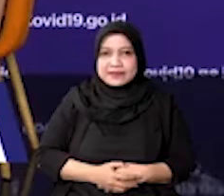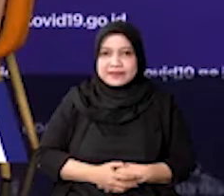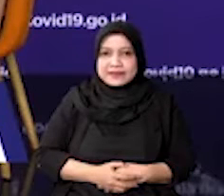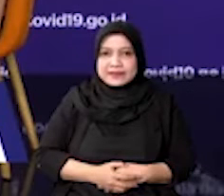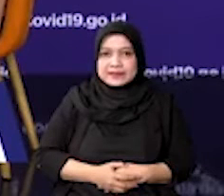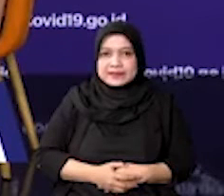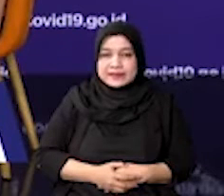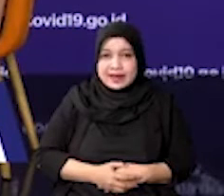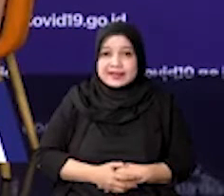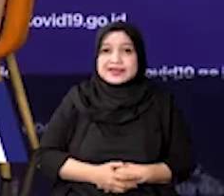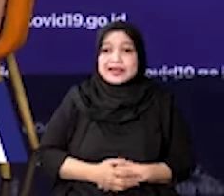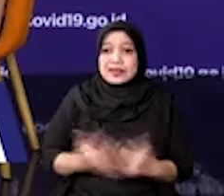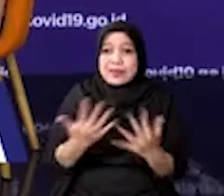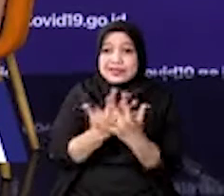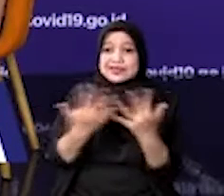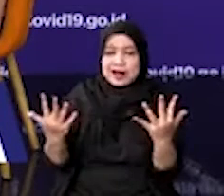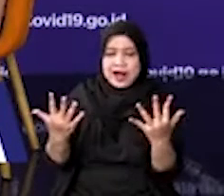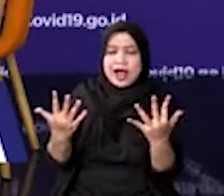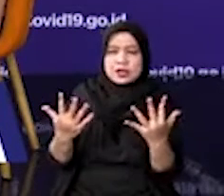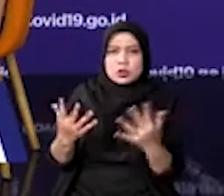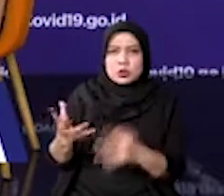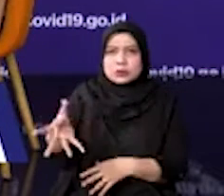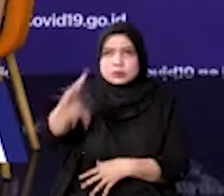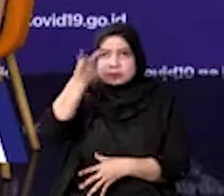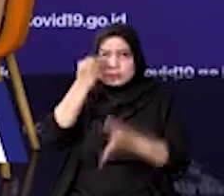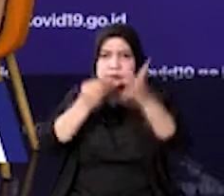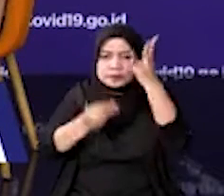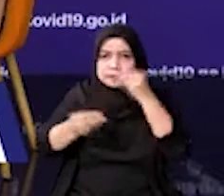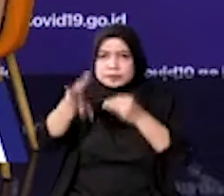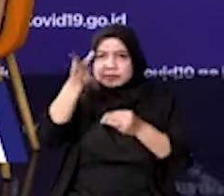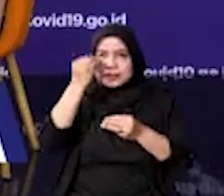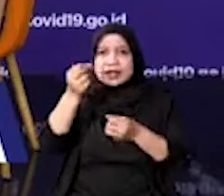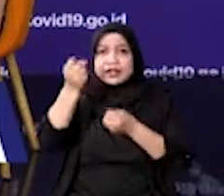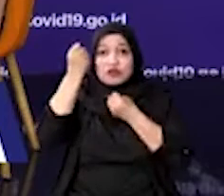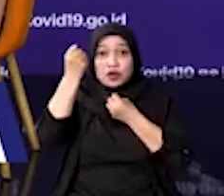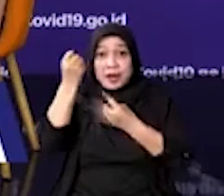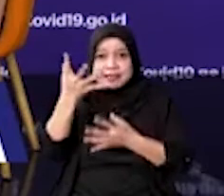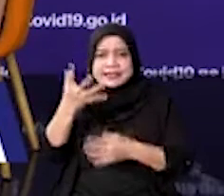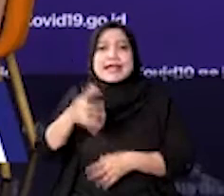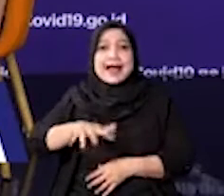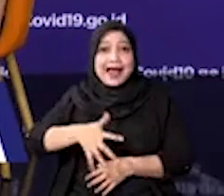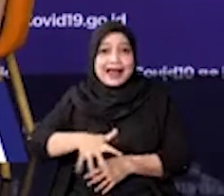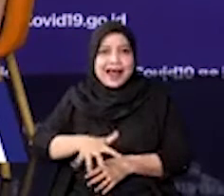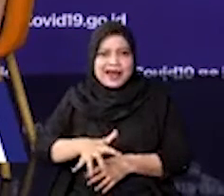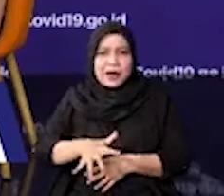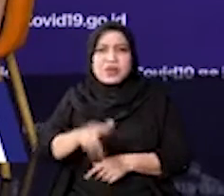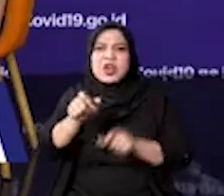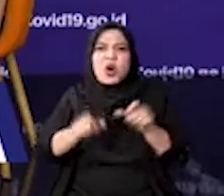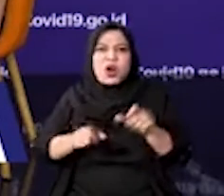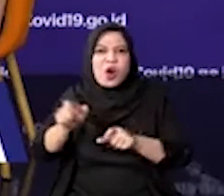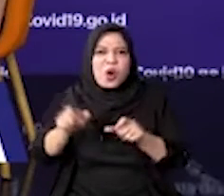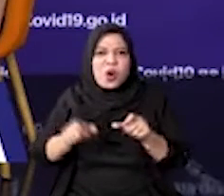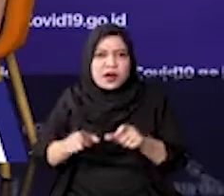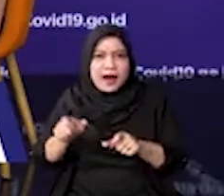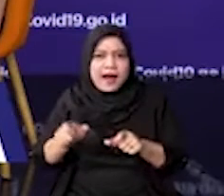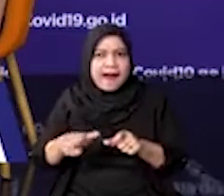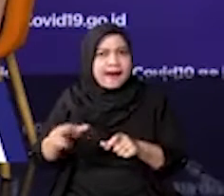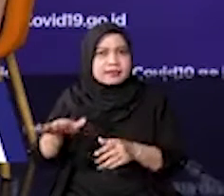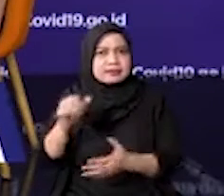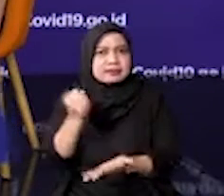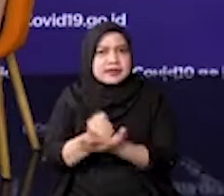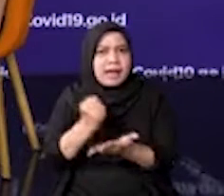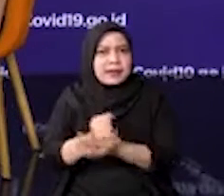sudah dibumbui oleh orang oknum-oknum yang tidak bertanggung jawab yang menumpangi covid ini pandemi